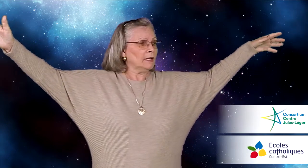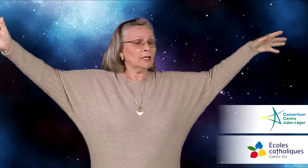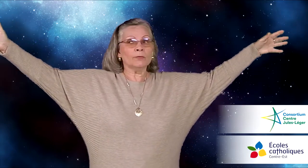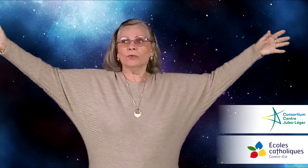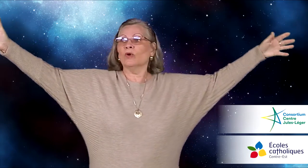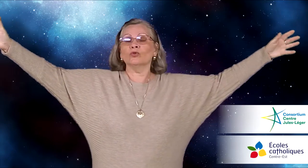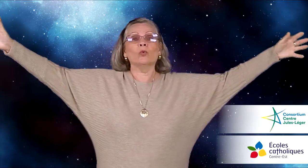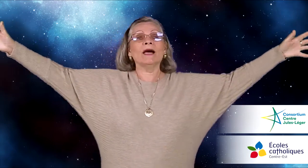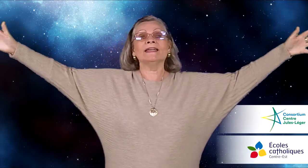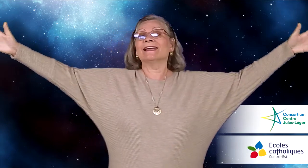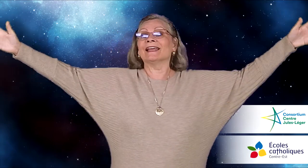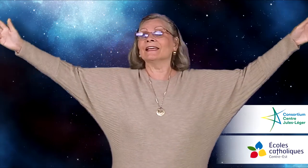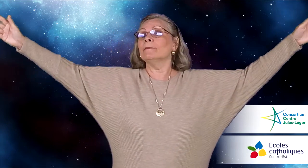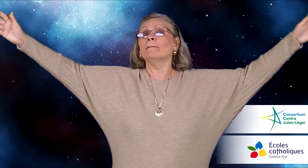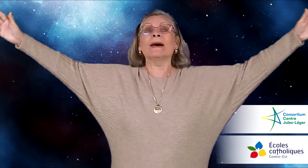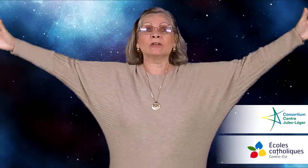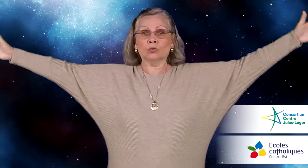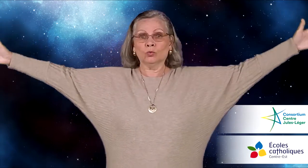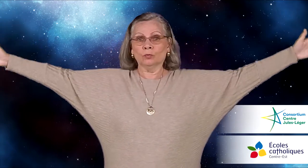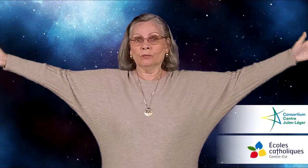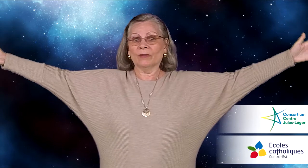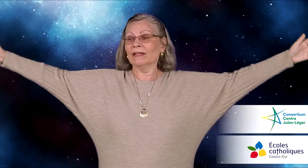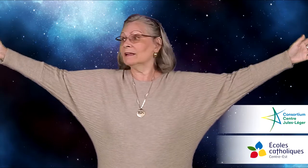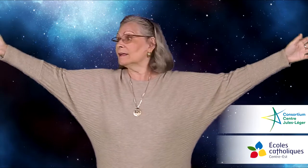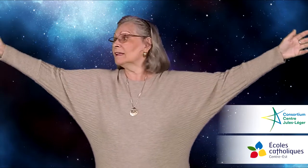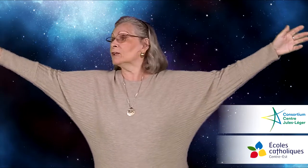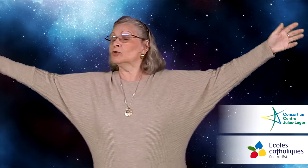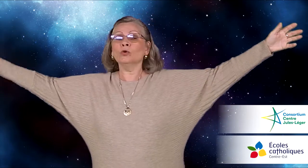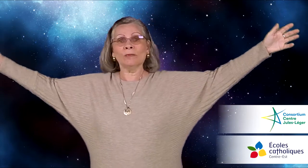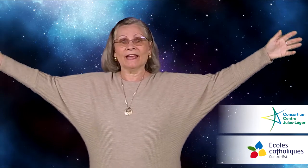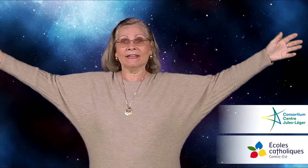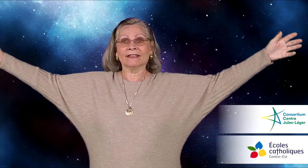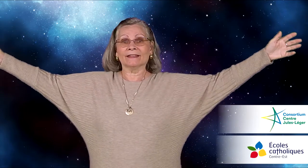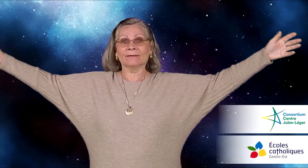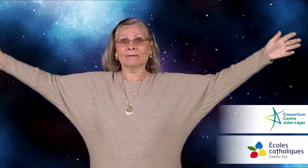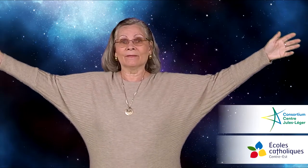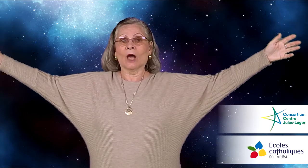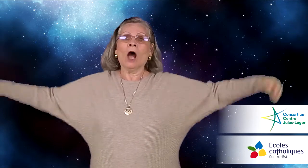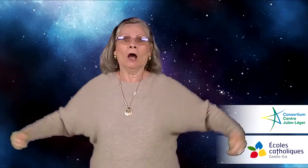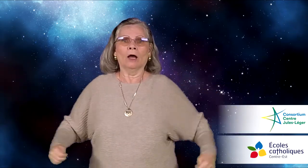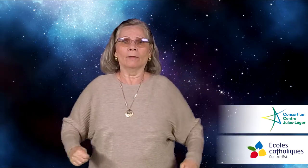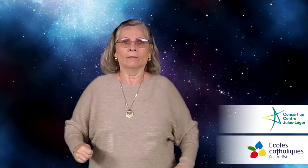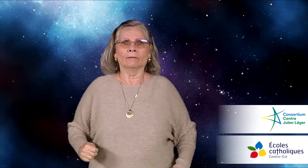» Et, lui, on doit éclairer partout les deux planètes.